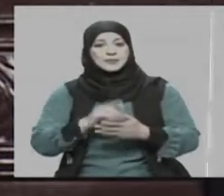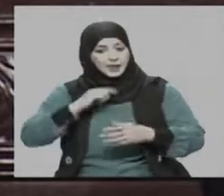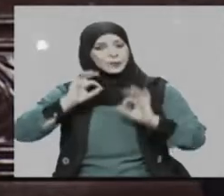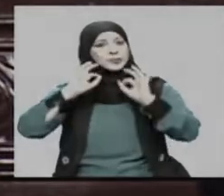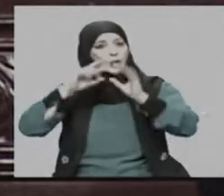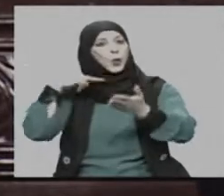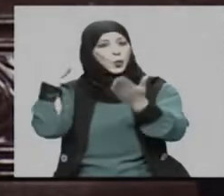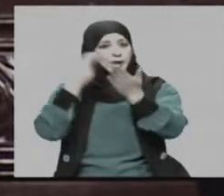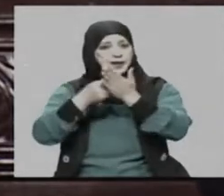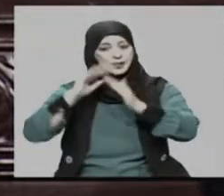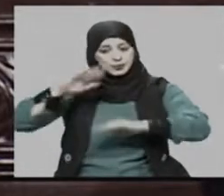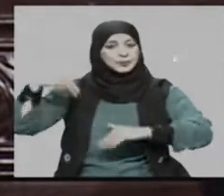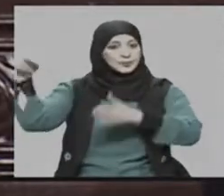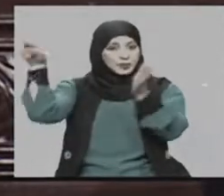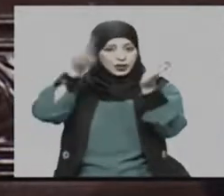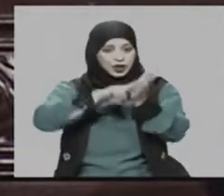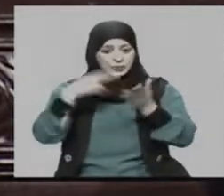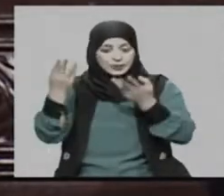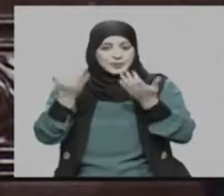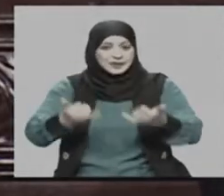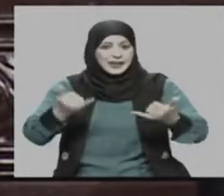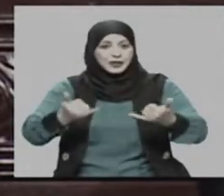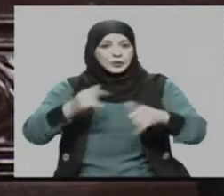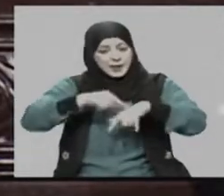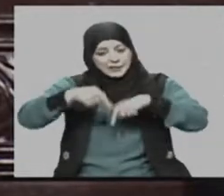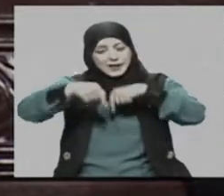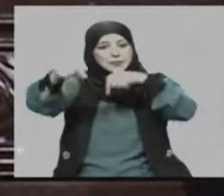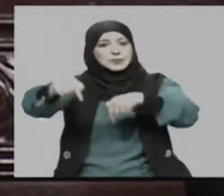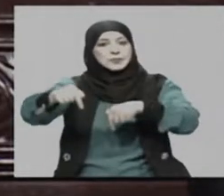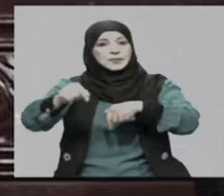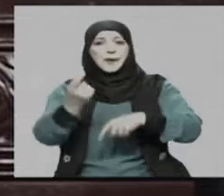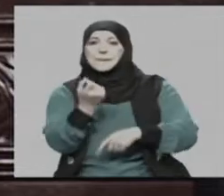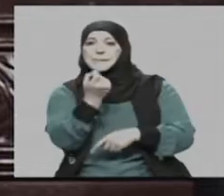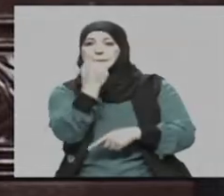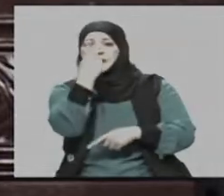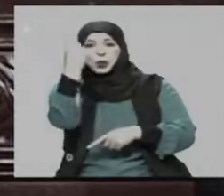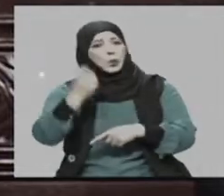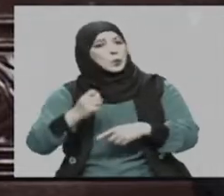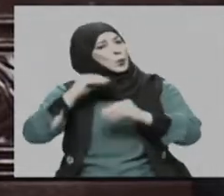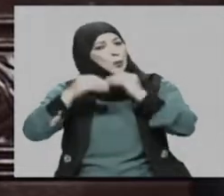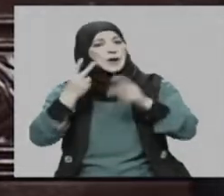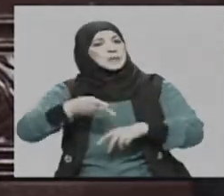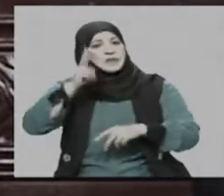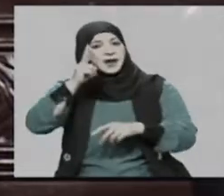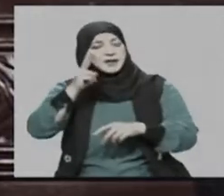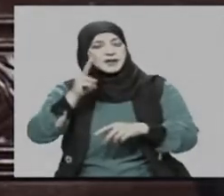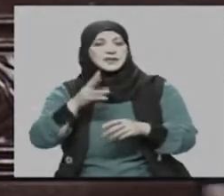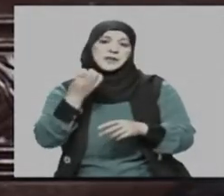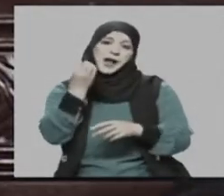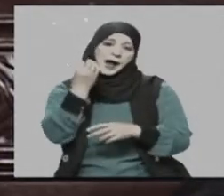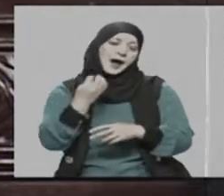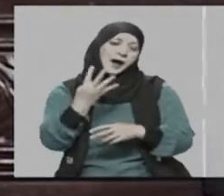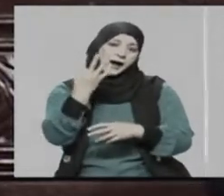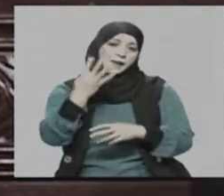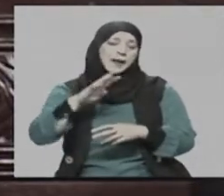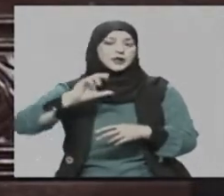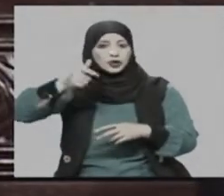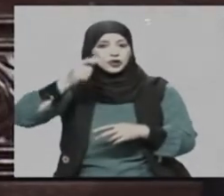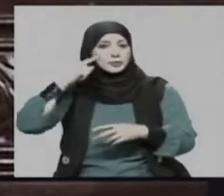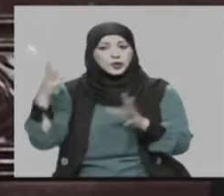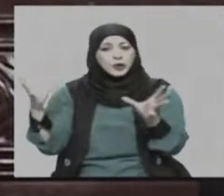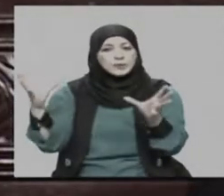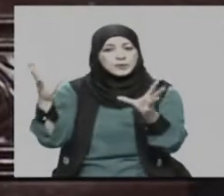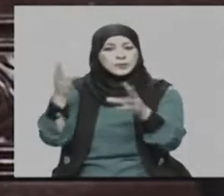وعدناكم باش نرجعوا بعد مدة 100 يوم ولا أكثر شوية، طبعا 4 شهور، باش نعطيكم حصيلة